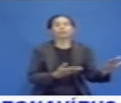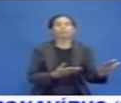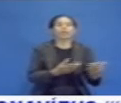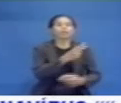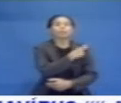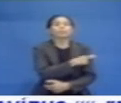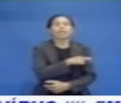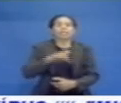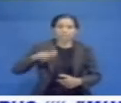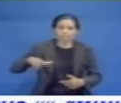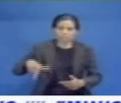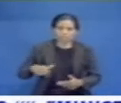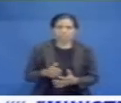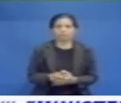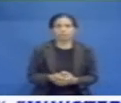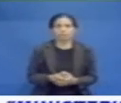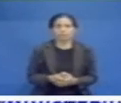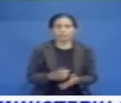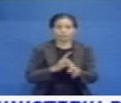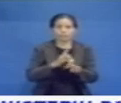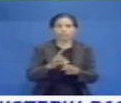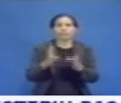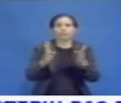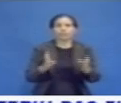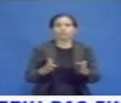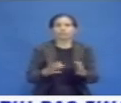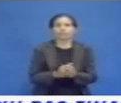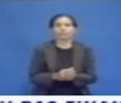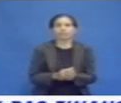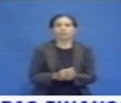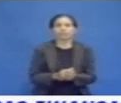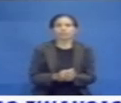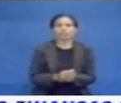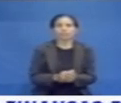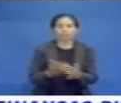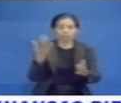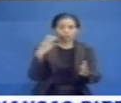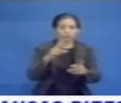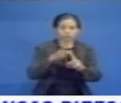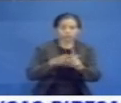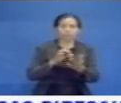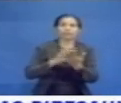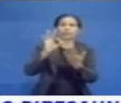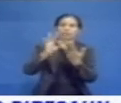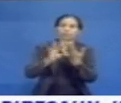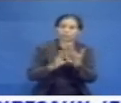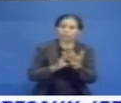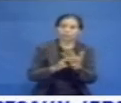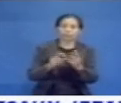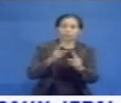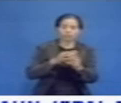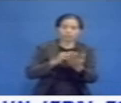Diretur sala emergensi Hospital Regional Baucau Umbelina di Almeida Hateten durante fulan fevereiro to fin de fulan